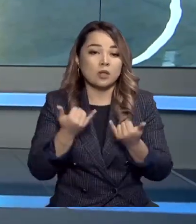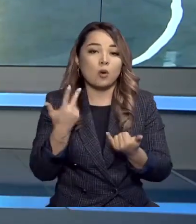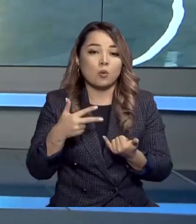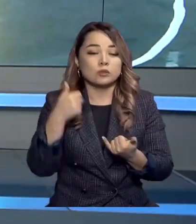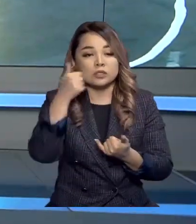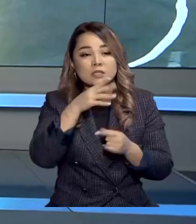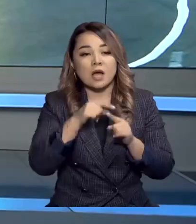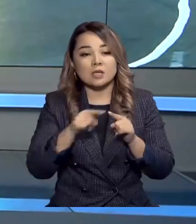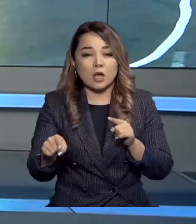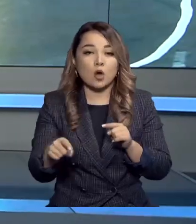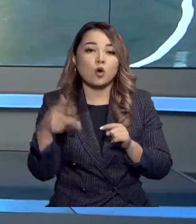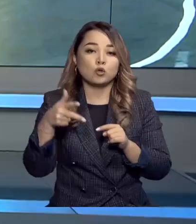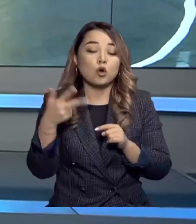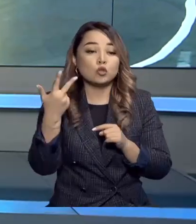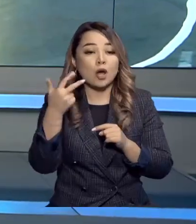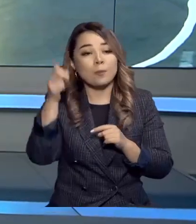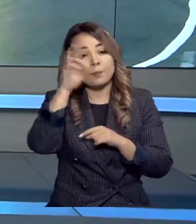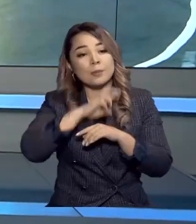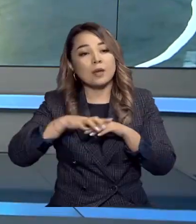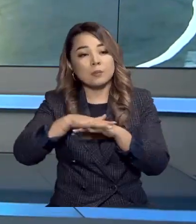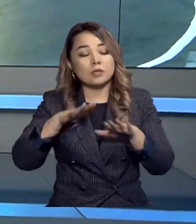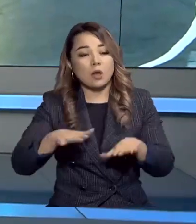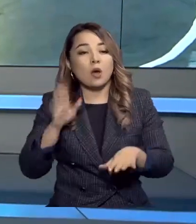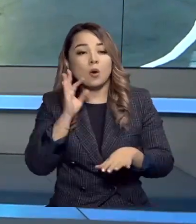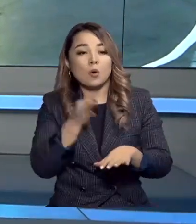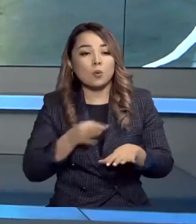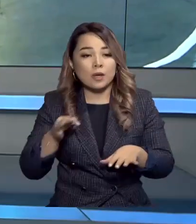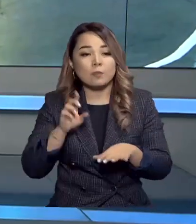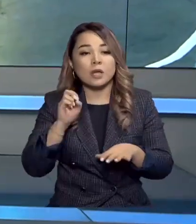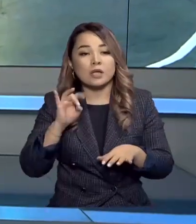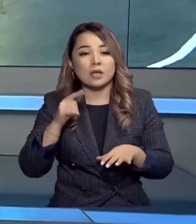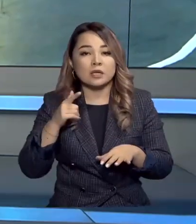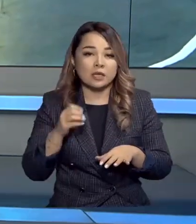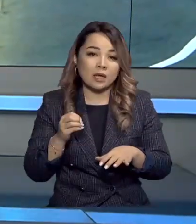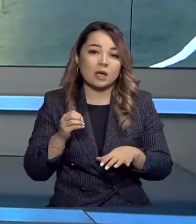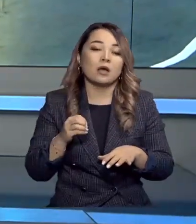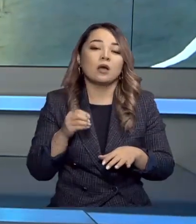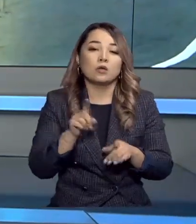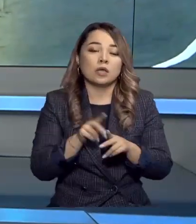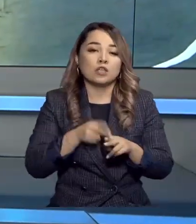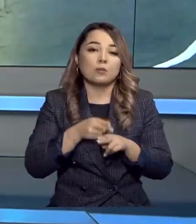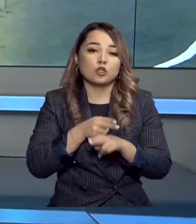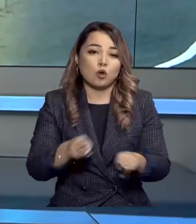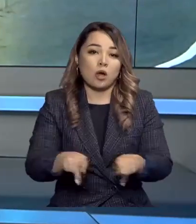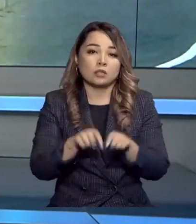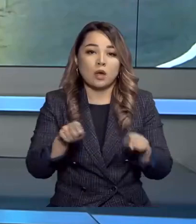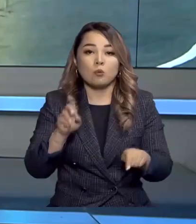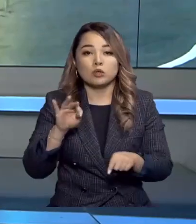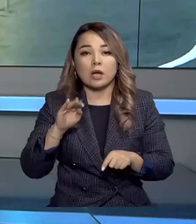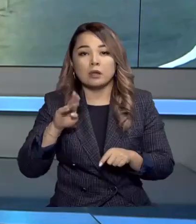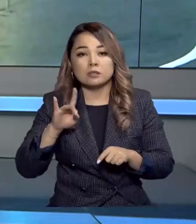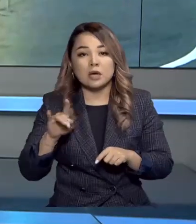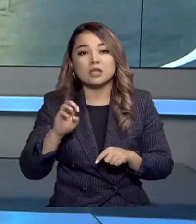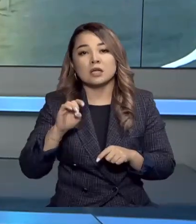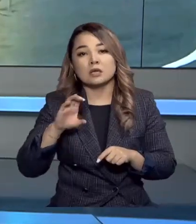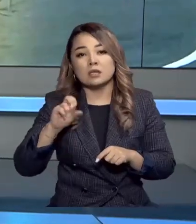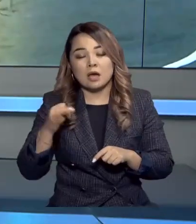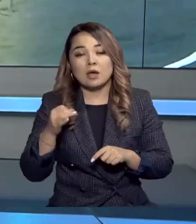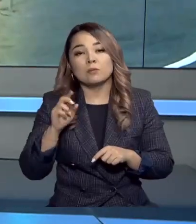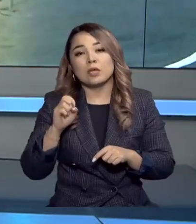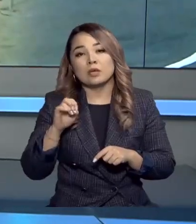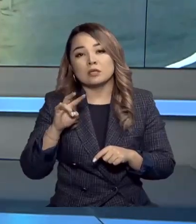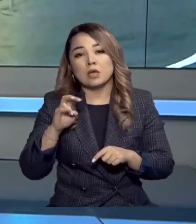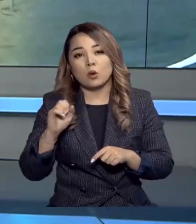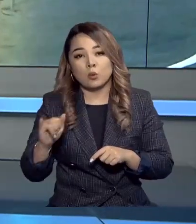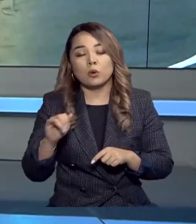жылда өңірмен 3 мемлекетті жалғайтын өзен Берекет Гаргон халықаралық темір жолы дәлізі ашылды. Боржақты Ерсай және Бейнеу